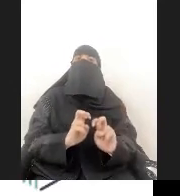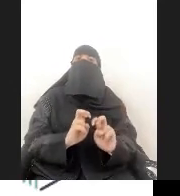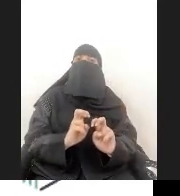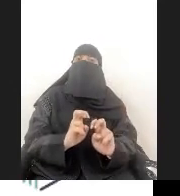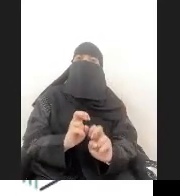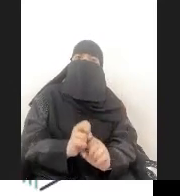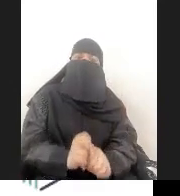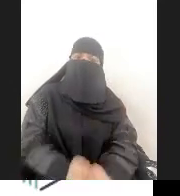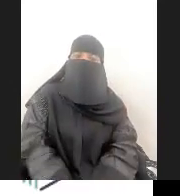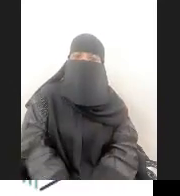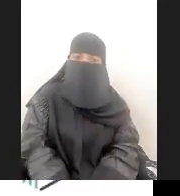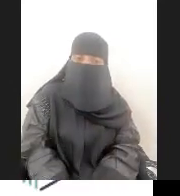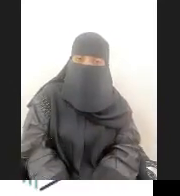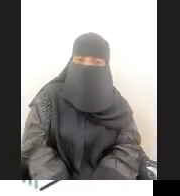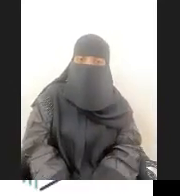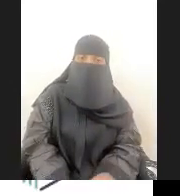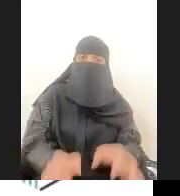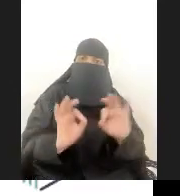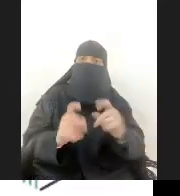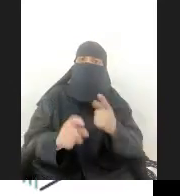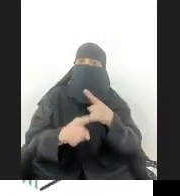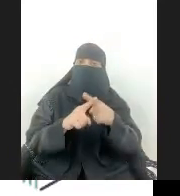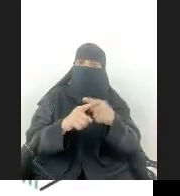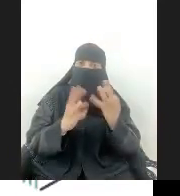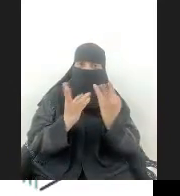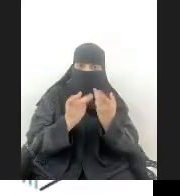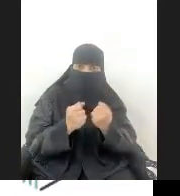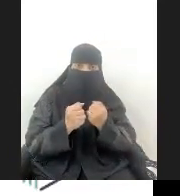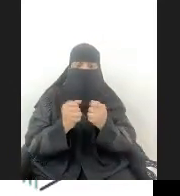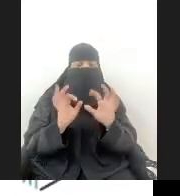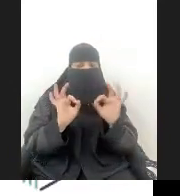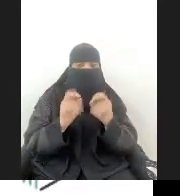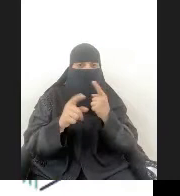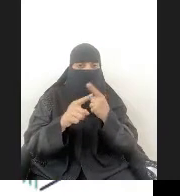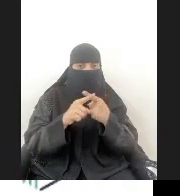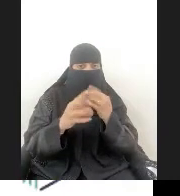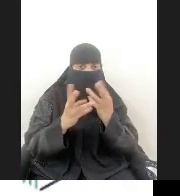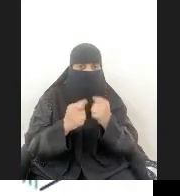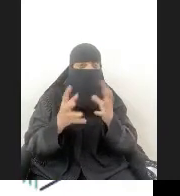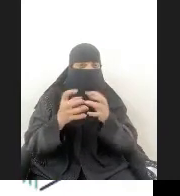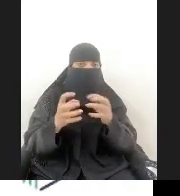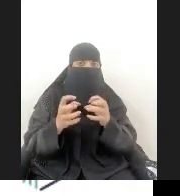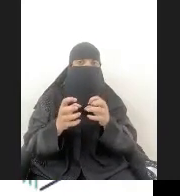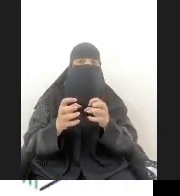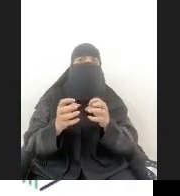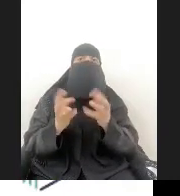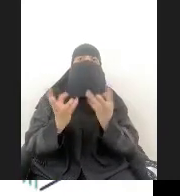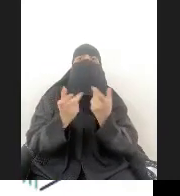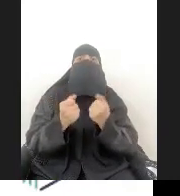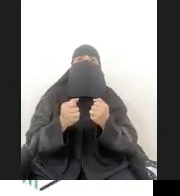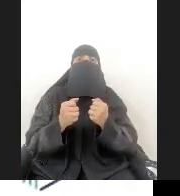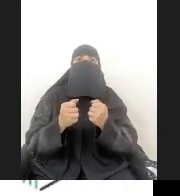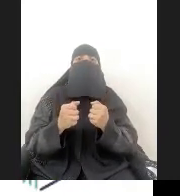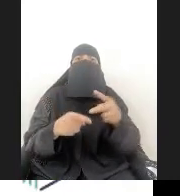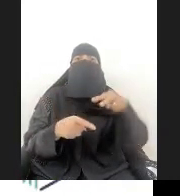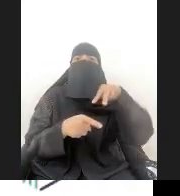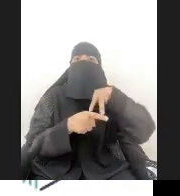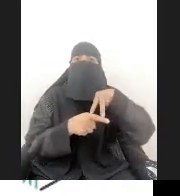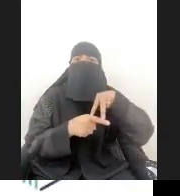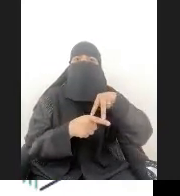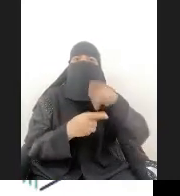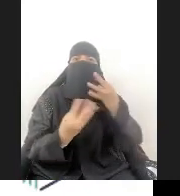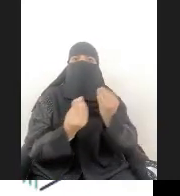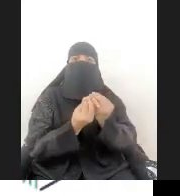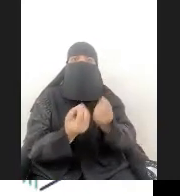على سبيل المثال في الرياضيات ربما أشرح هنا طريقة حساب المثلث أمام الطلاب، ربما أعمل فيديو